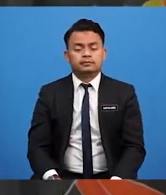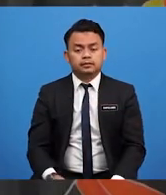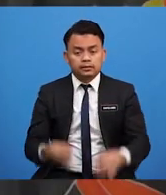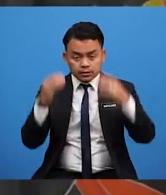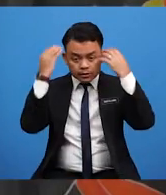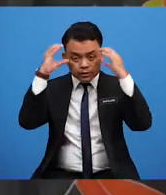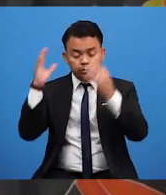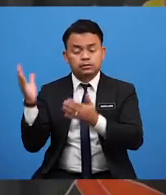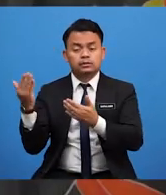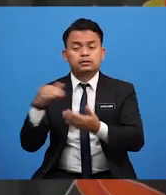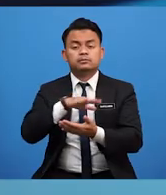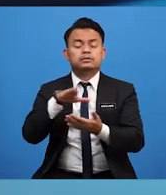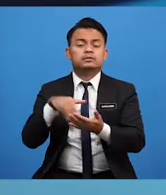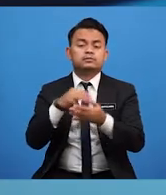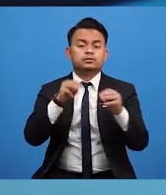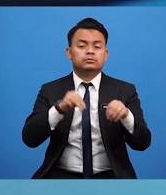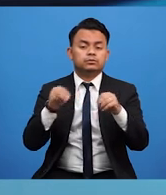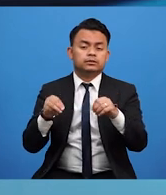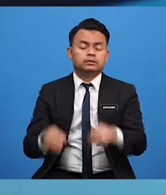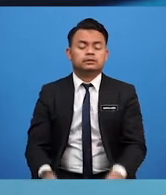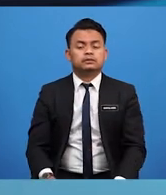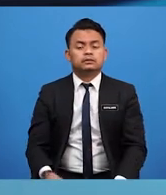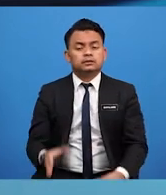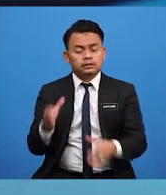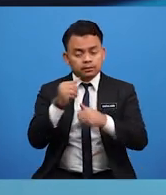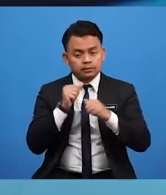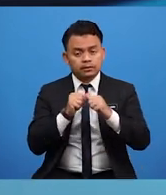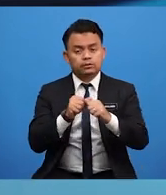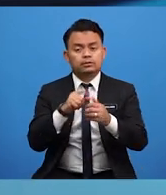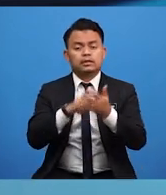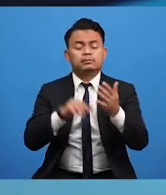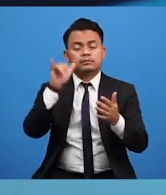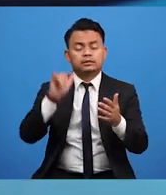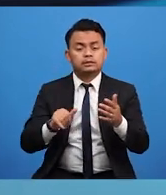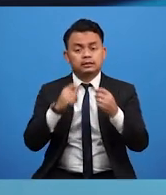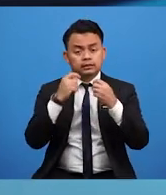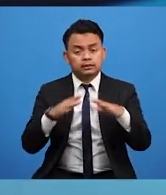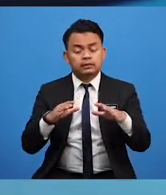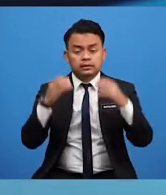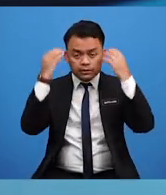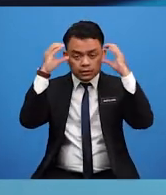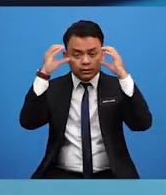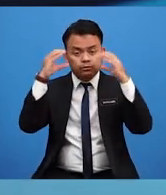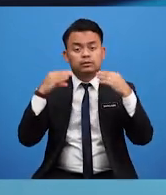berharap semua murid dapat mengikuti apa yang telah cikgu mengajar.